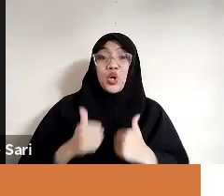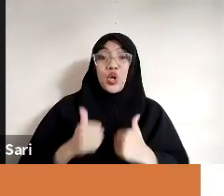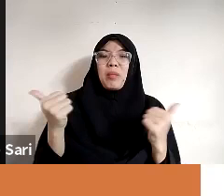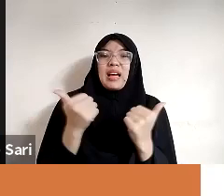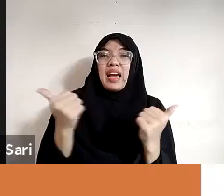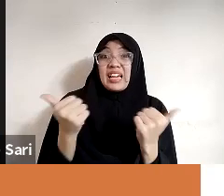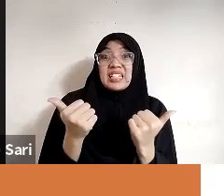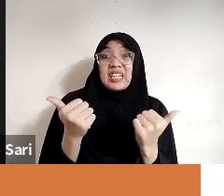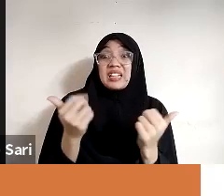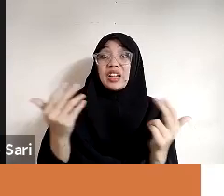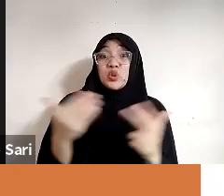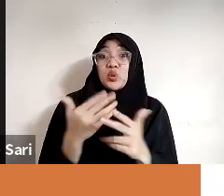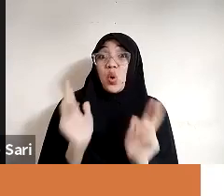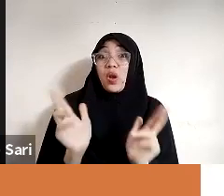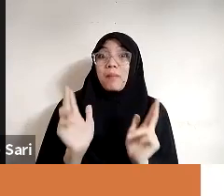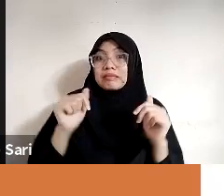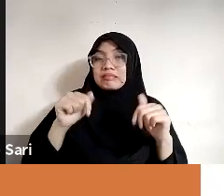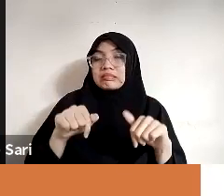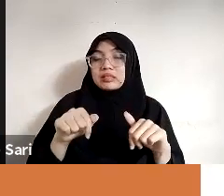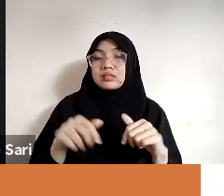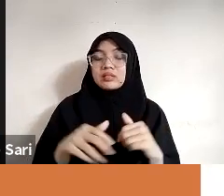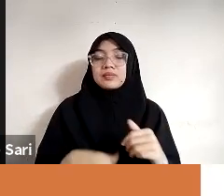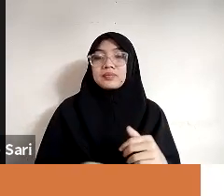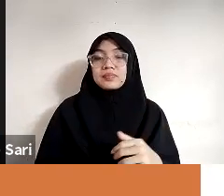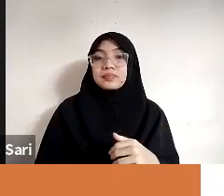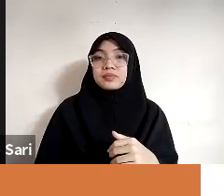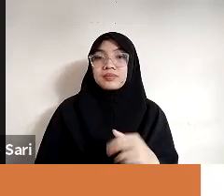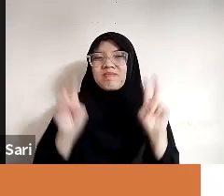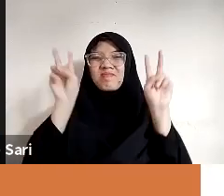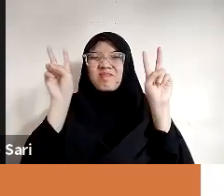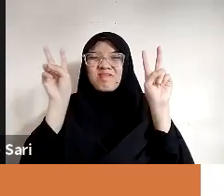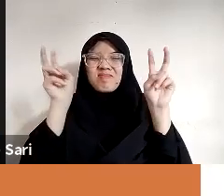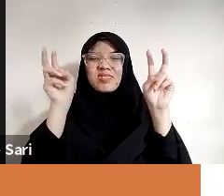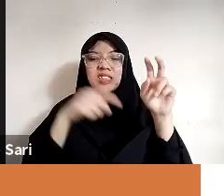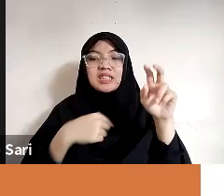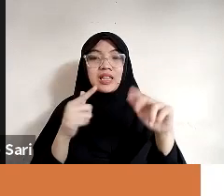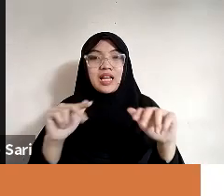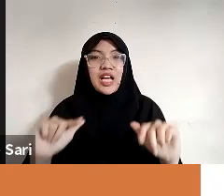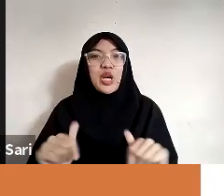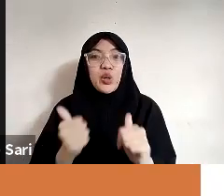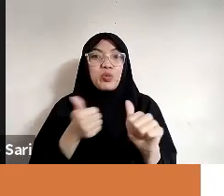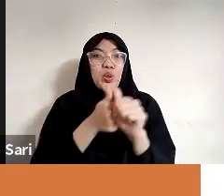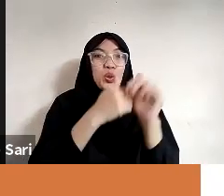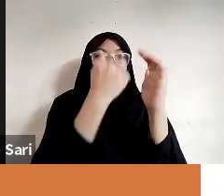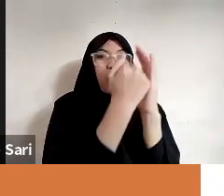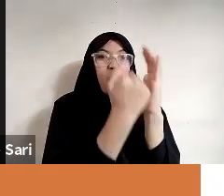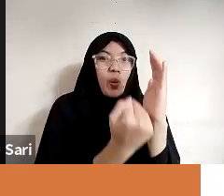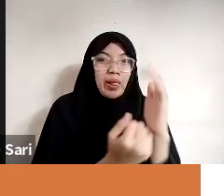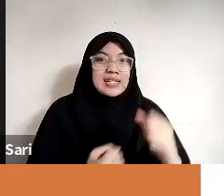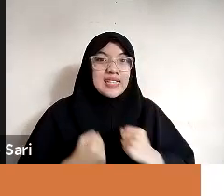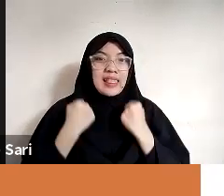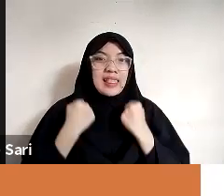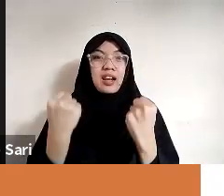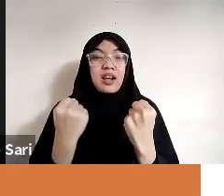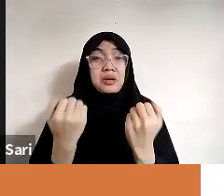new normal dalam artian bahwa kita hidup dengan protokol kesehatan,